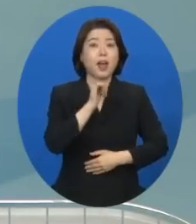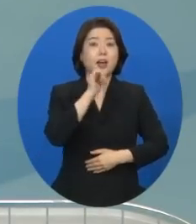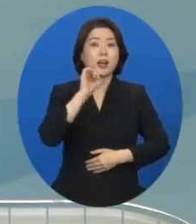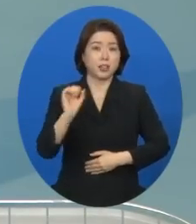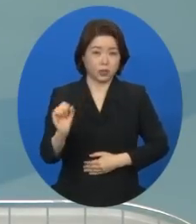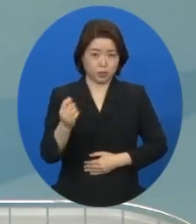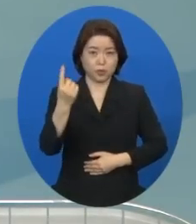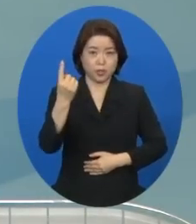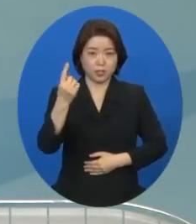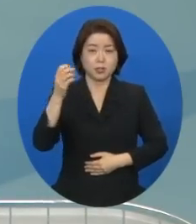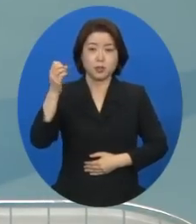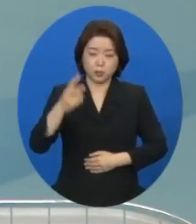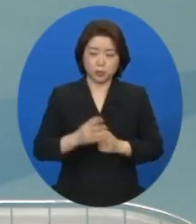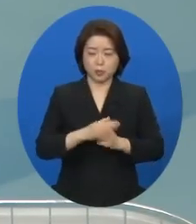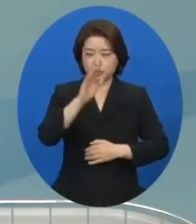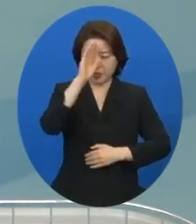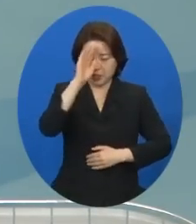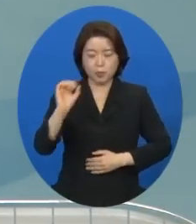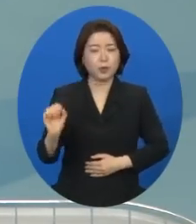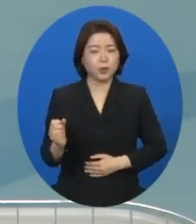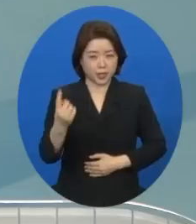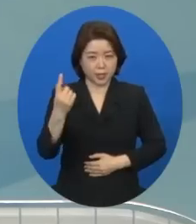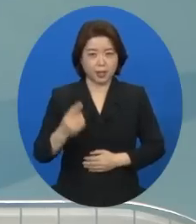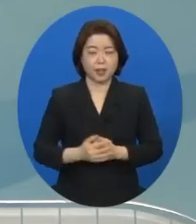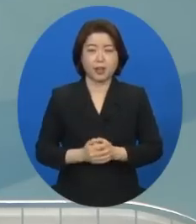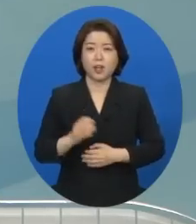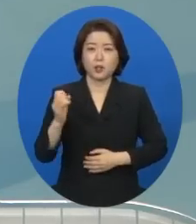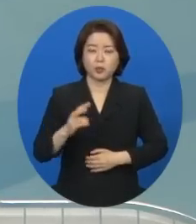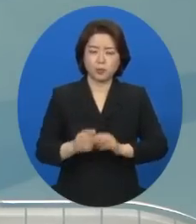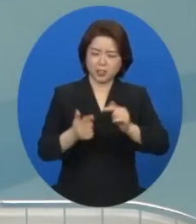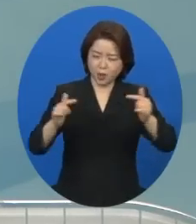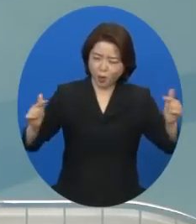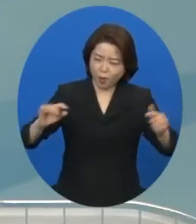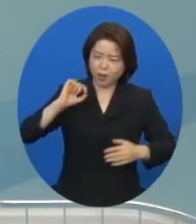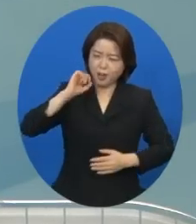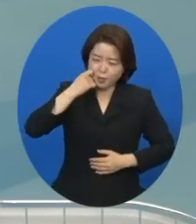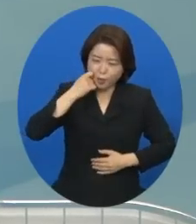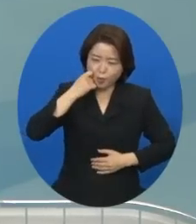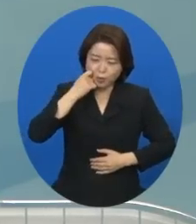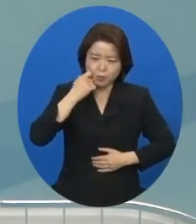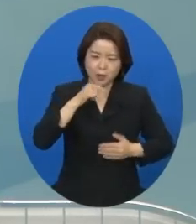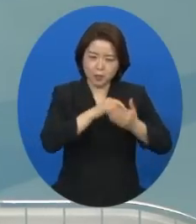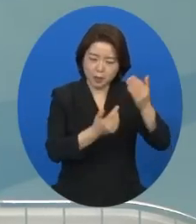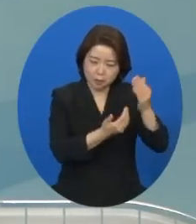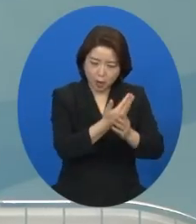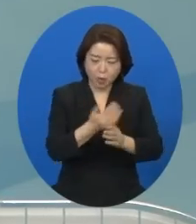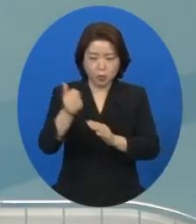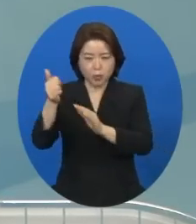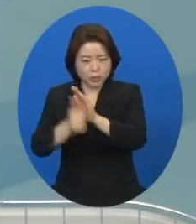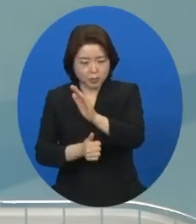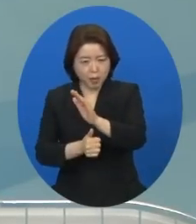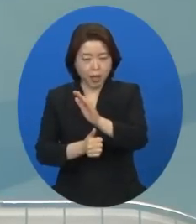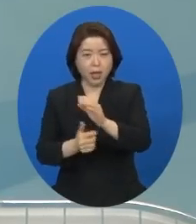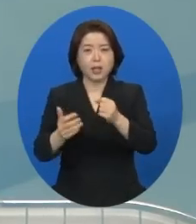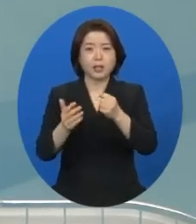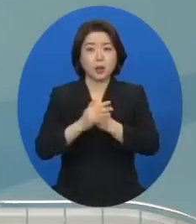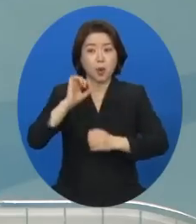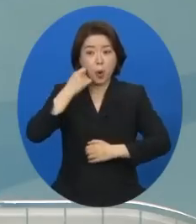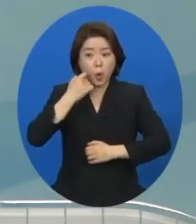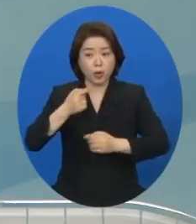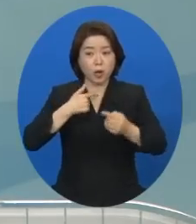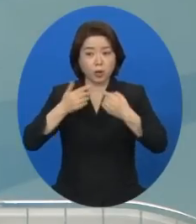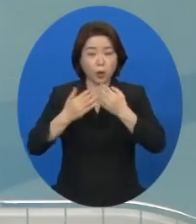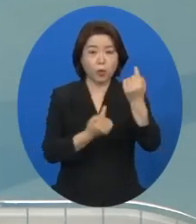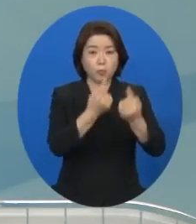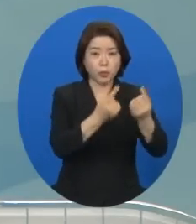인하여 또는 질병으로 인하여 또는 어떤 여러 가지 어려운 재난으로 실패로 어려움을 겪는 것보다 훨씬